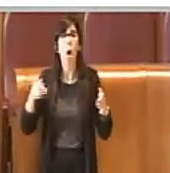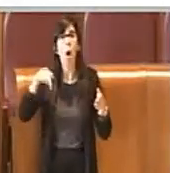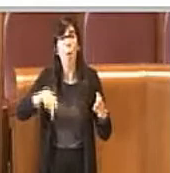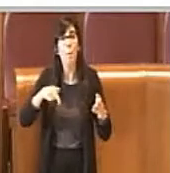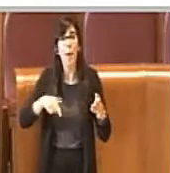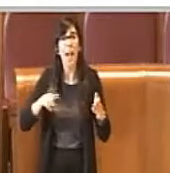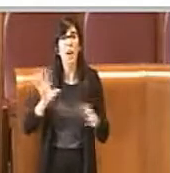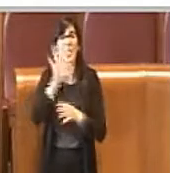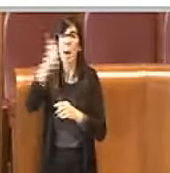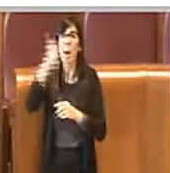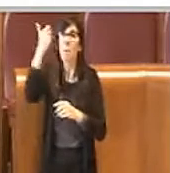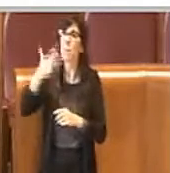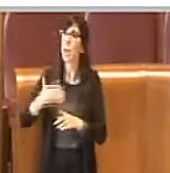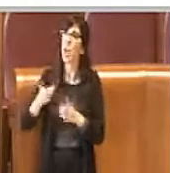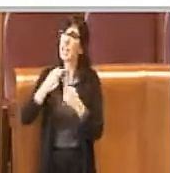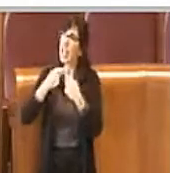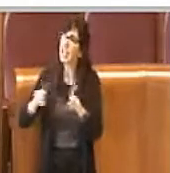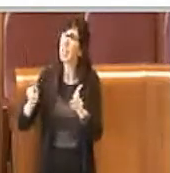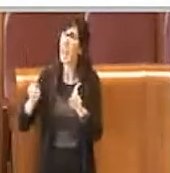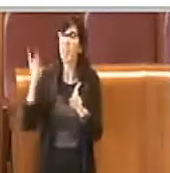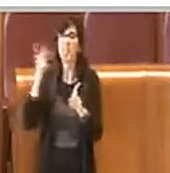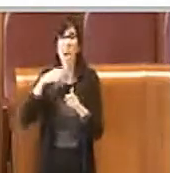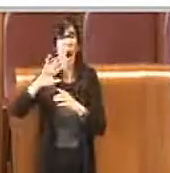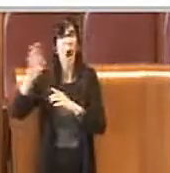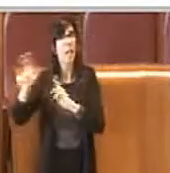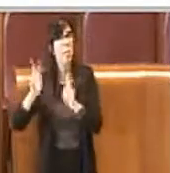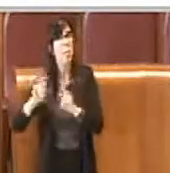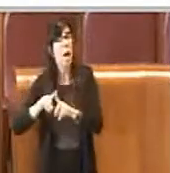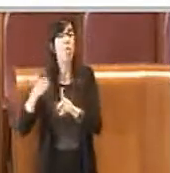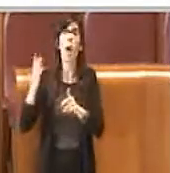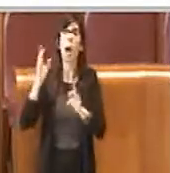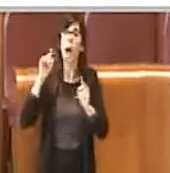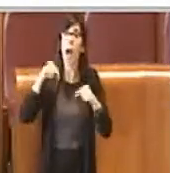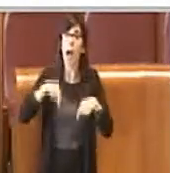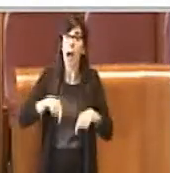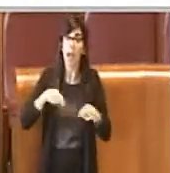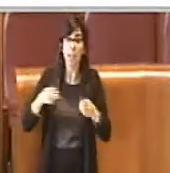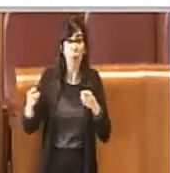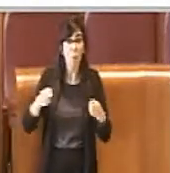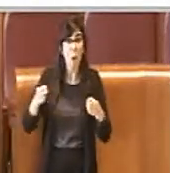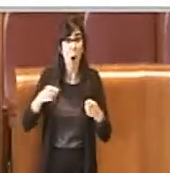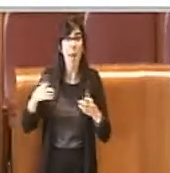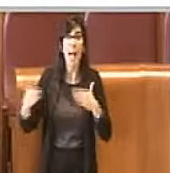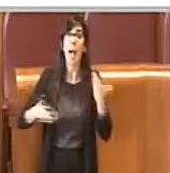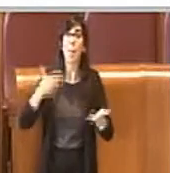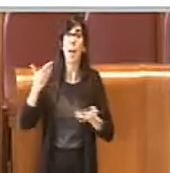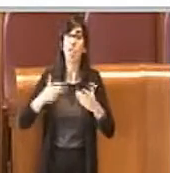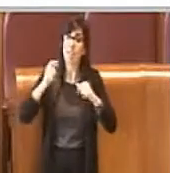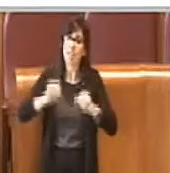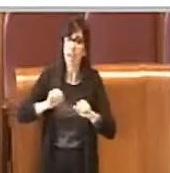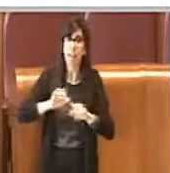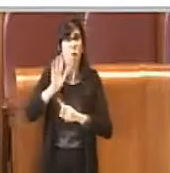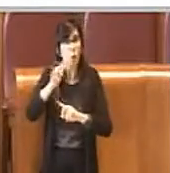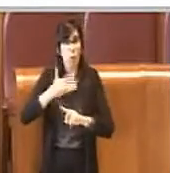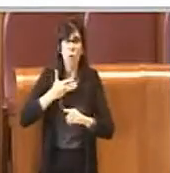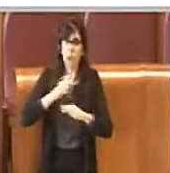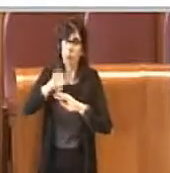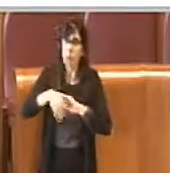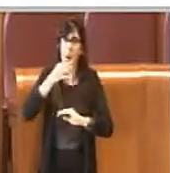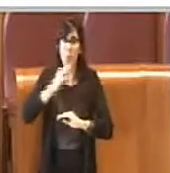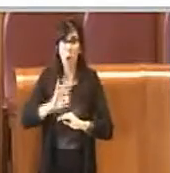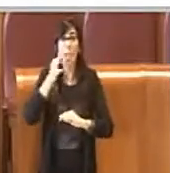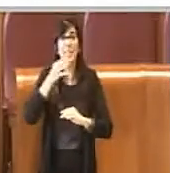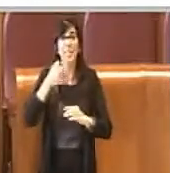priorità sembrano altre, ma noi usciremo da questo momento di emergenza sanitaria e dobbiamo trovare un